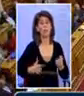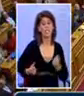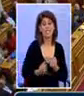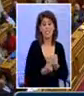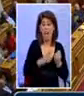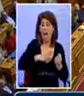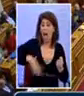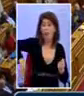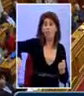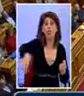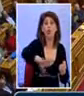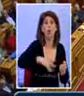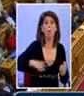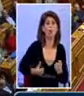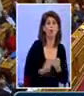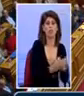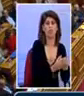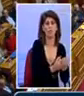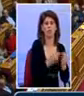ελληνικού λαού.